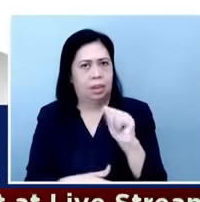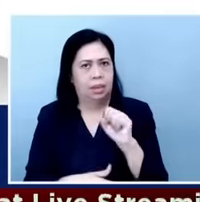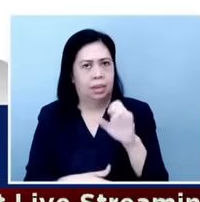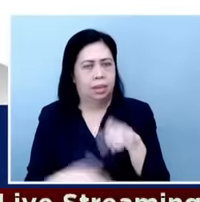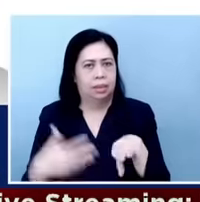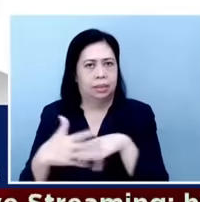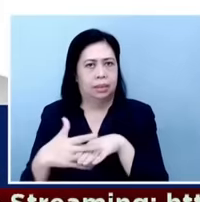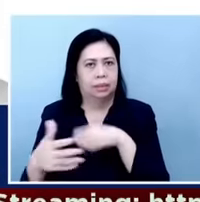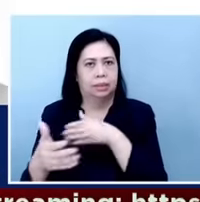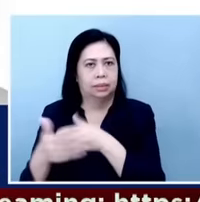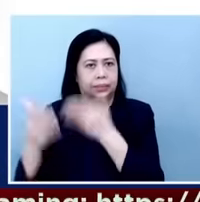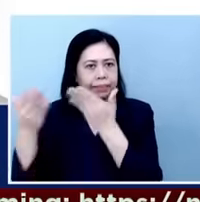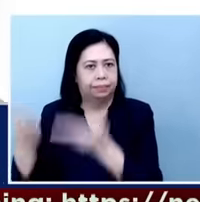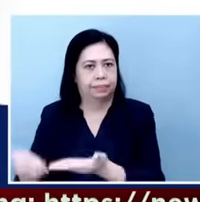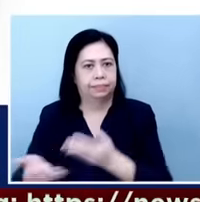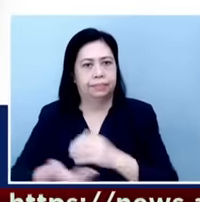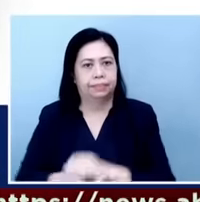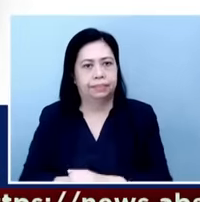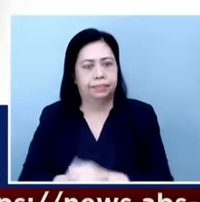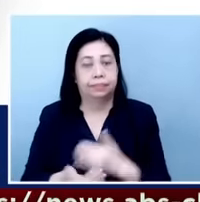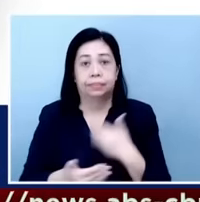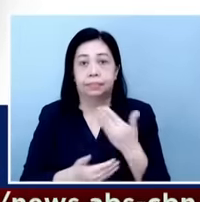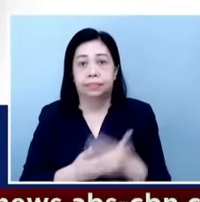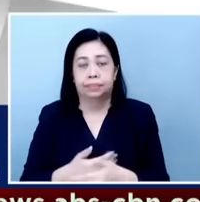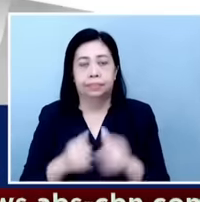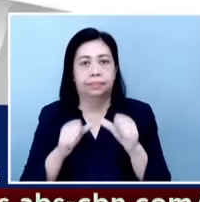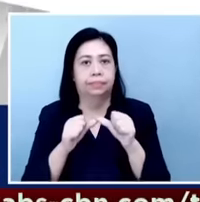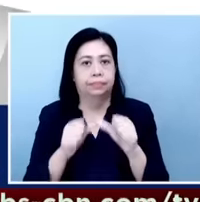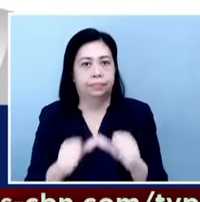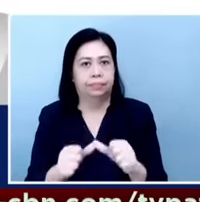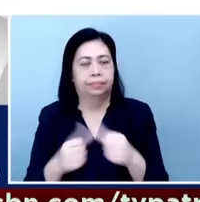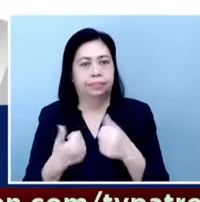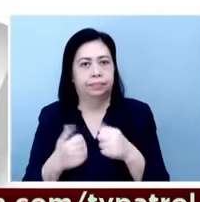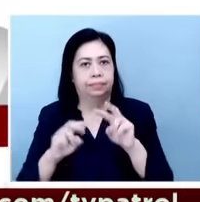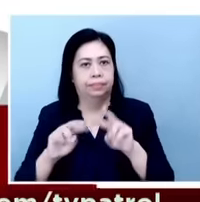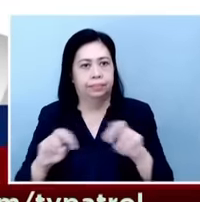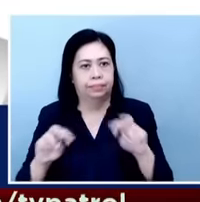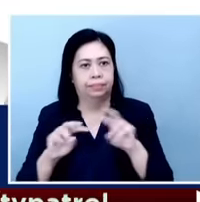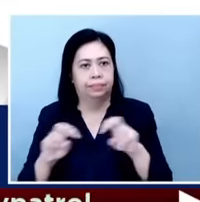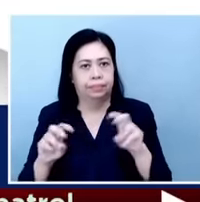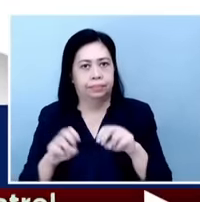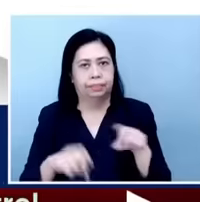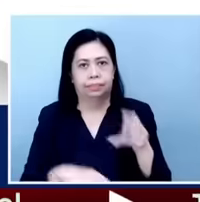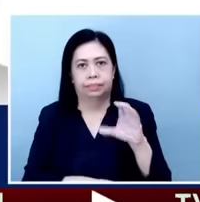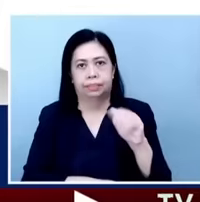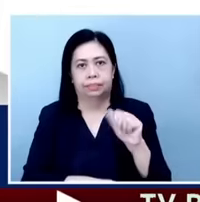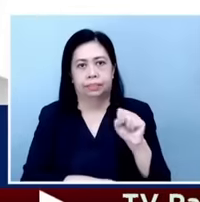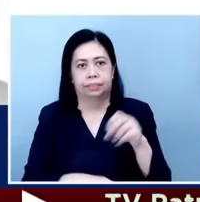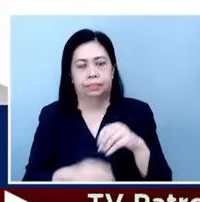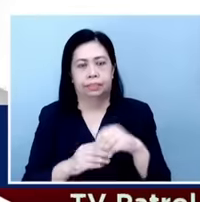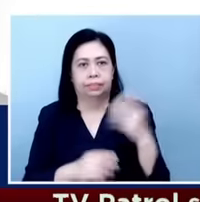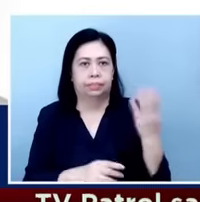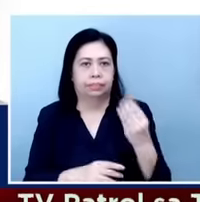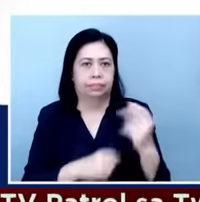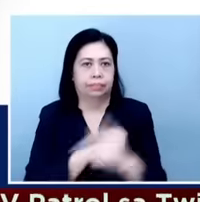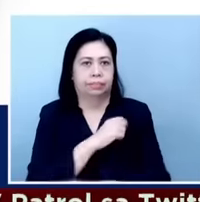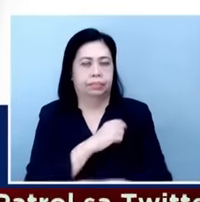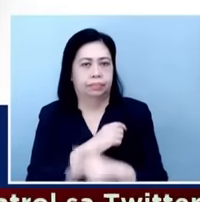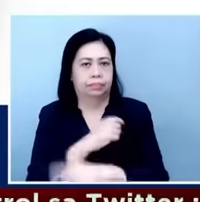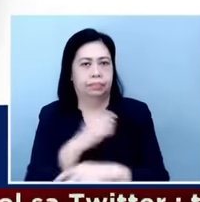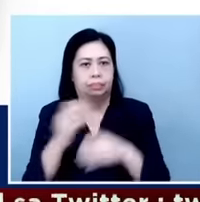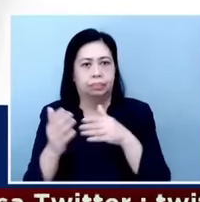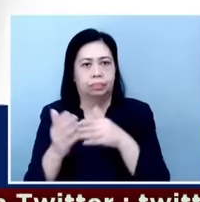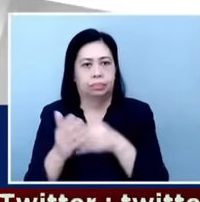kanya. Samantala, nagpatuloy naman ang preliminary investigation ng kaso sa Batangas Provincial Prosecutor's